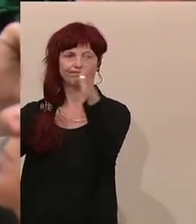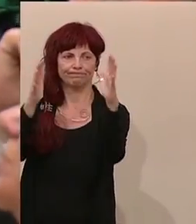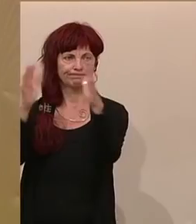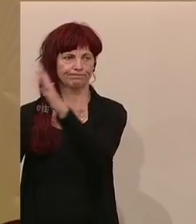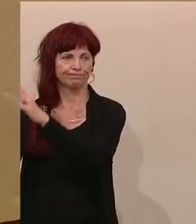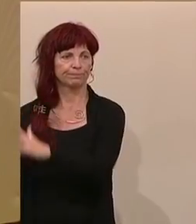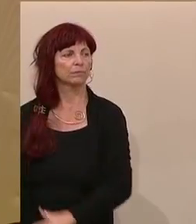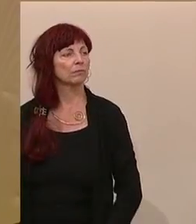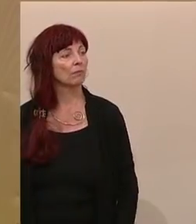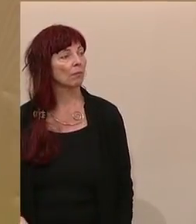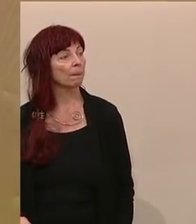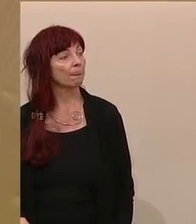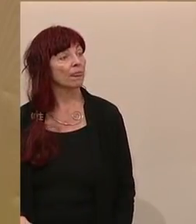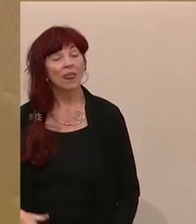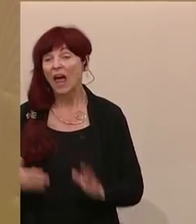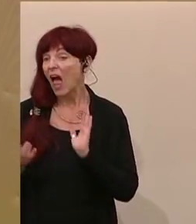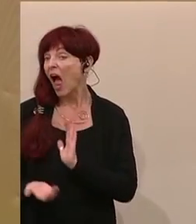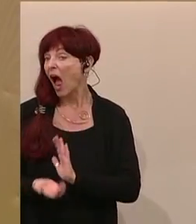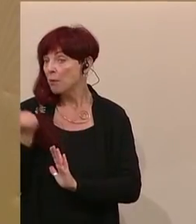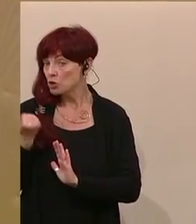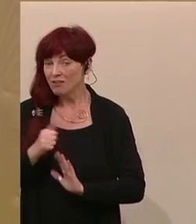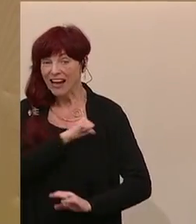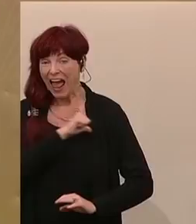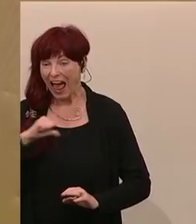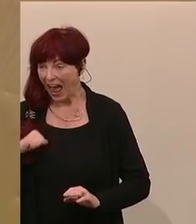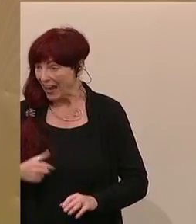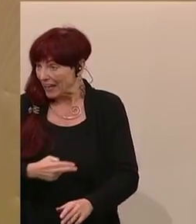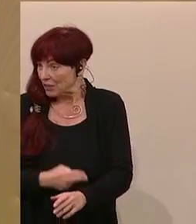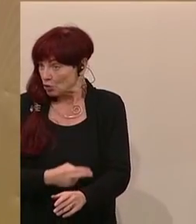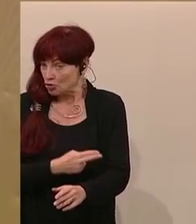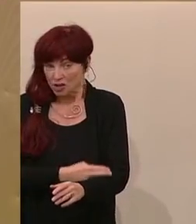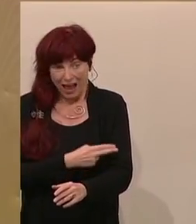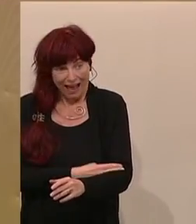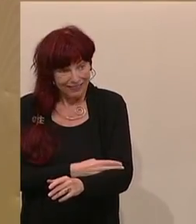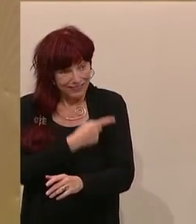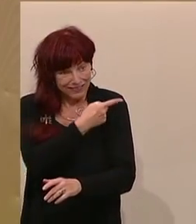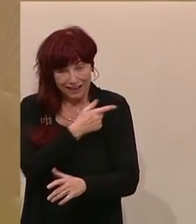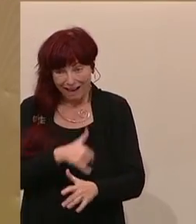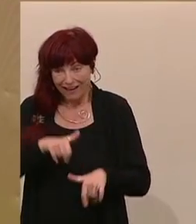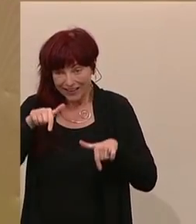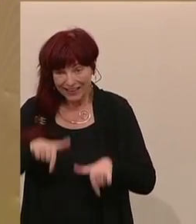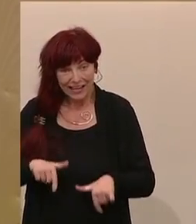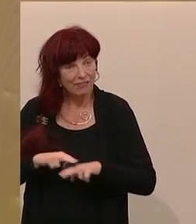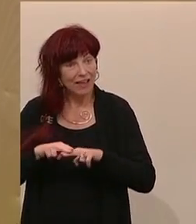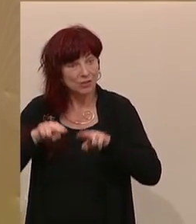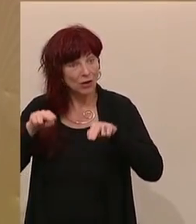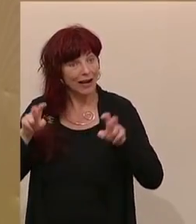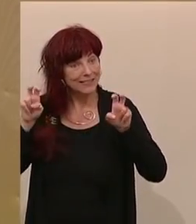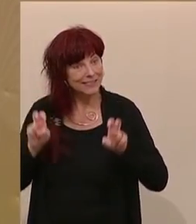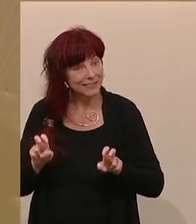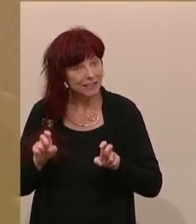Also für die Abschaffung des eigenen Staates, für den Sie hier im Nationalrat sitzen und gewählt werden, einzutreten und uns